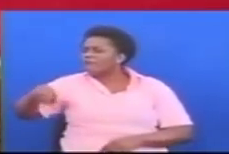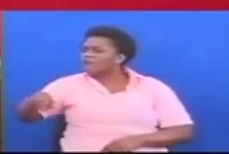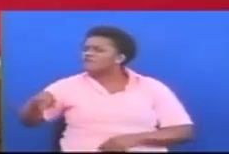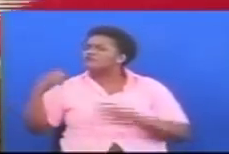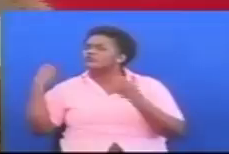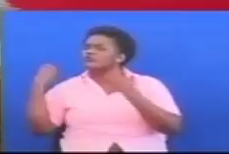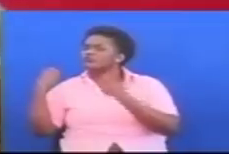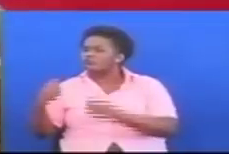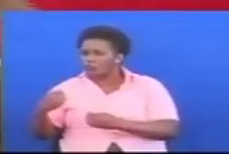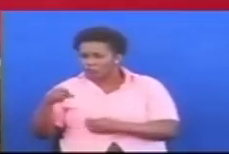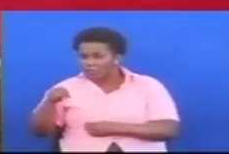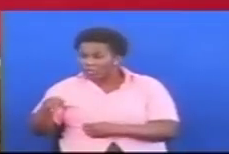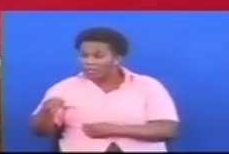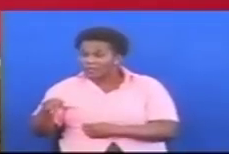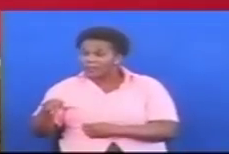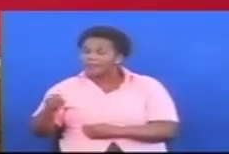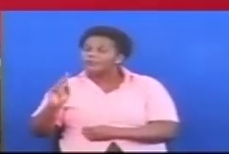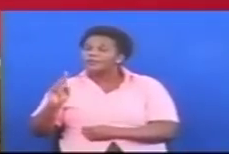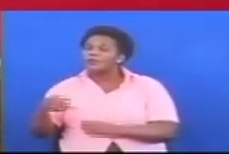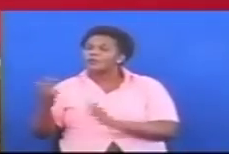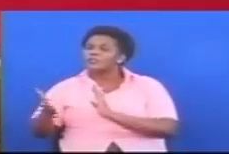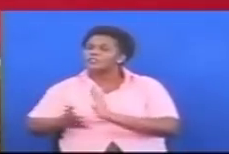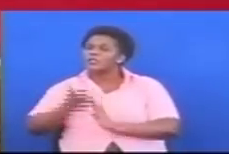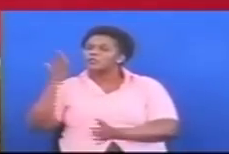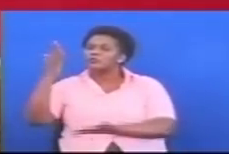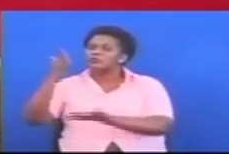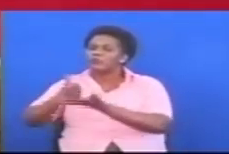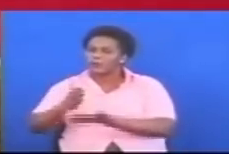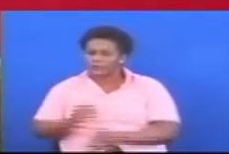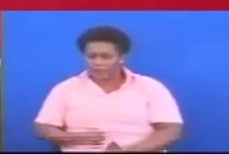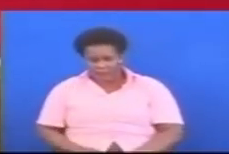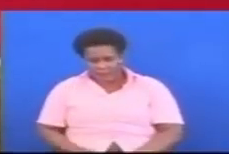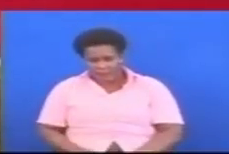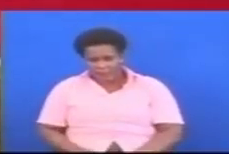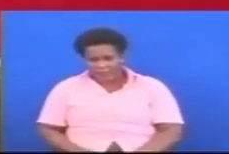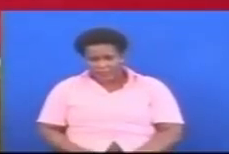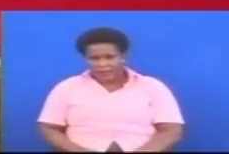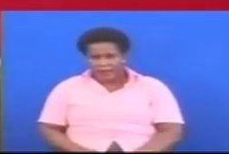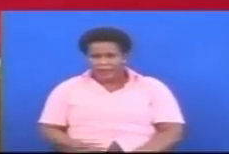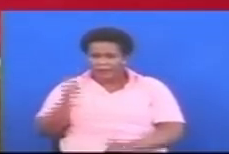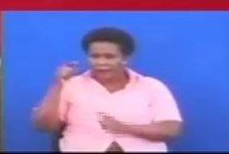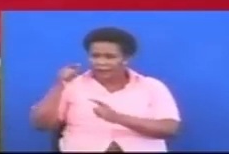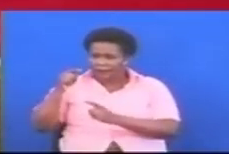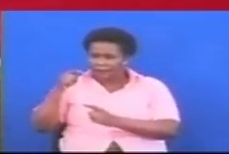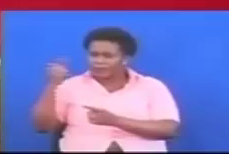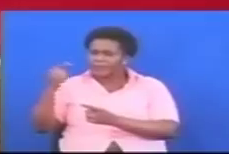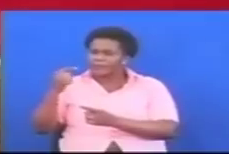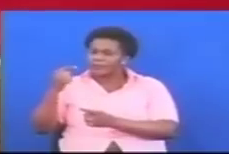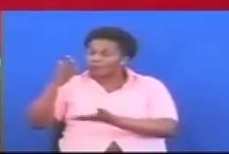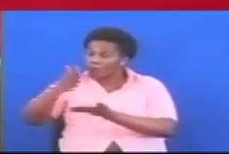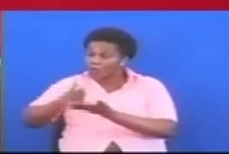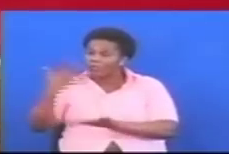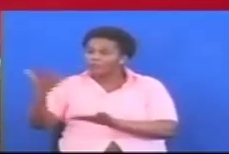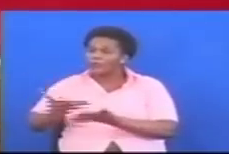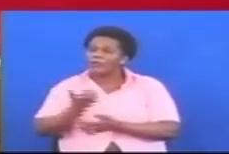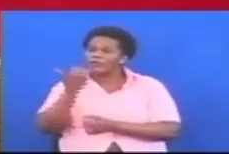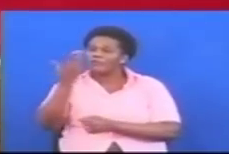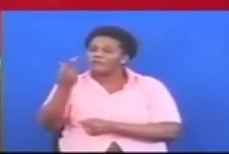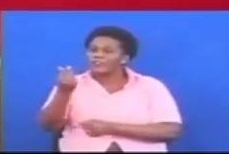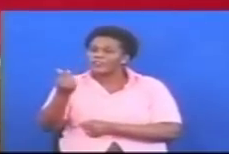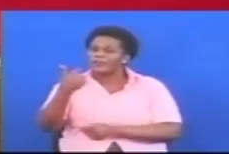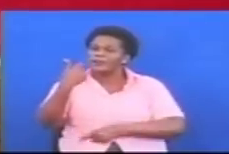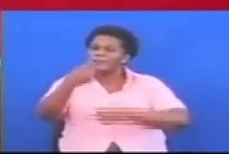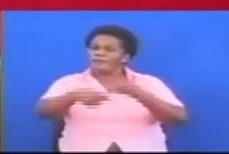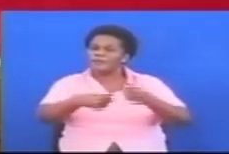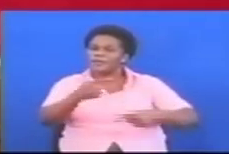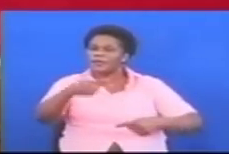utakuwa ndio chanzo cha uhakika cha ndani kwa ajili ya upatikanaji wa fedha kwa ajili ya miradi mbalimbali ya maji vijijini. Kamati